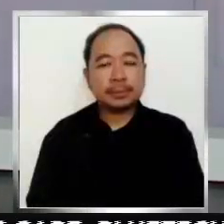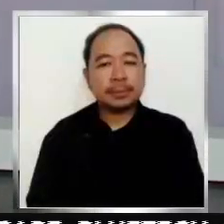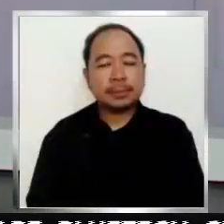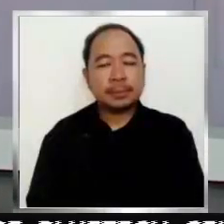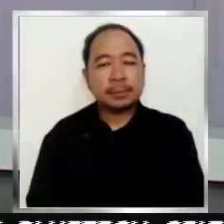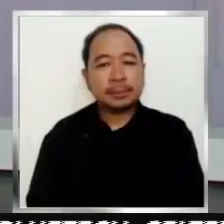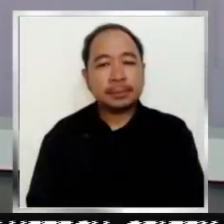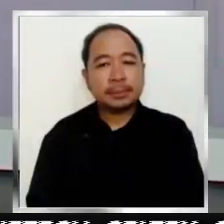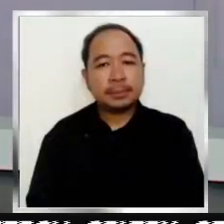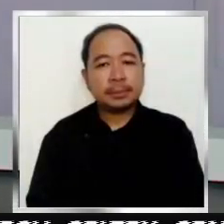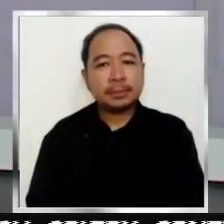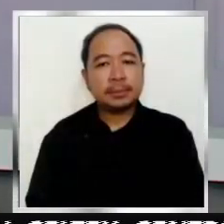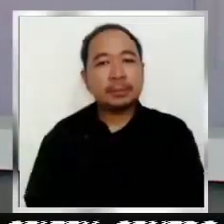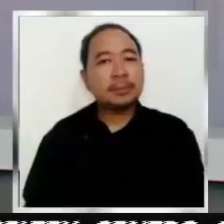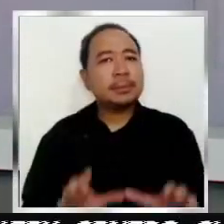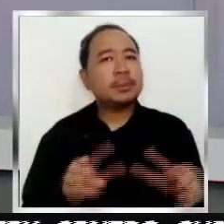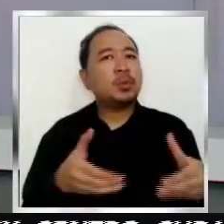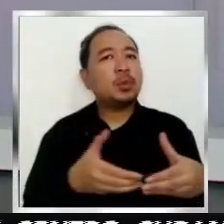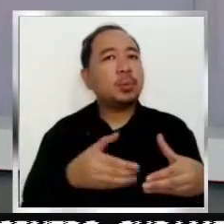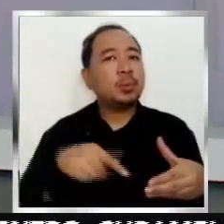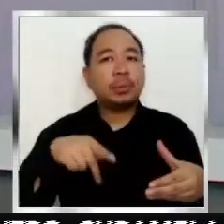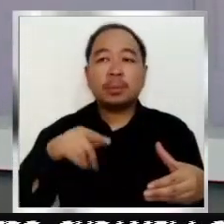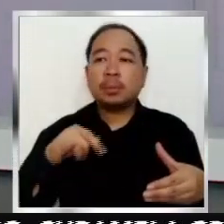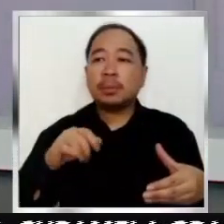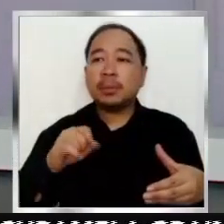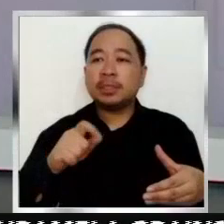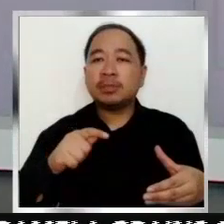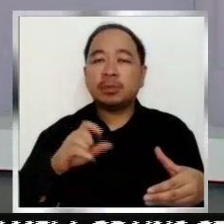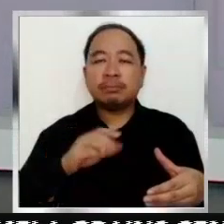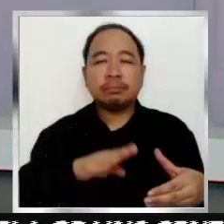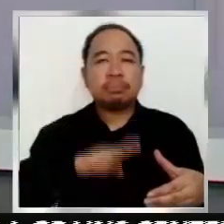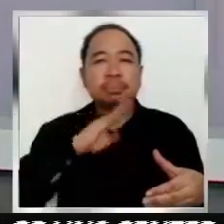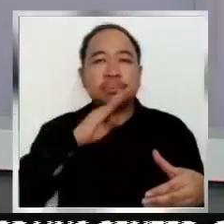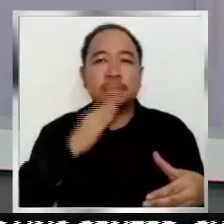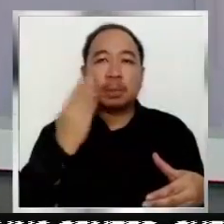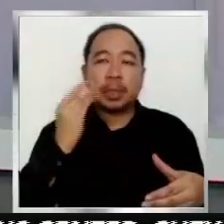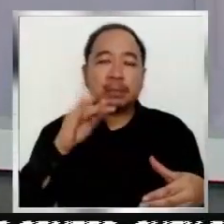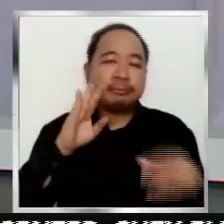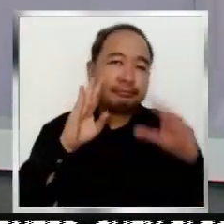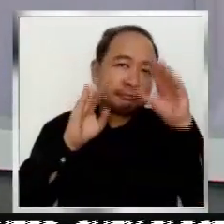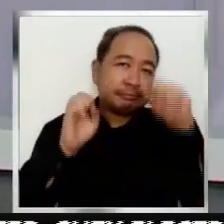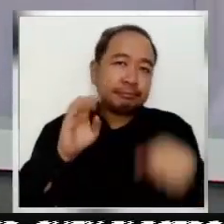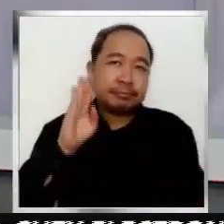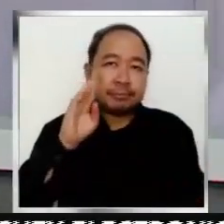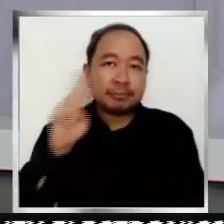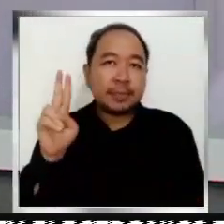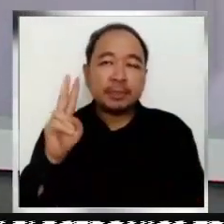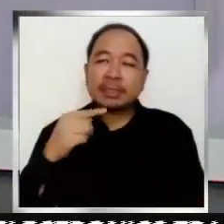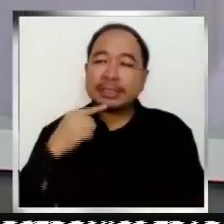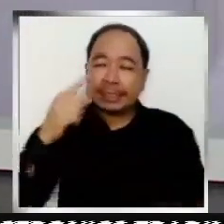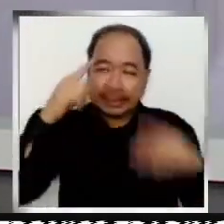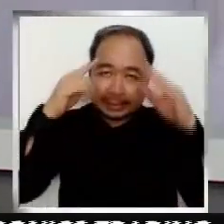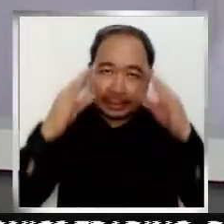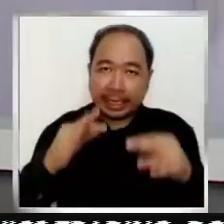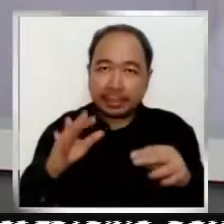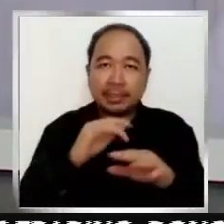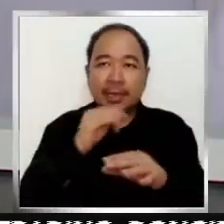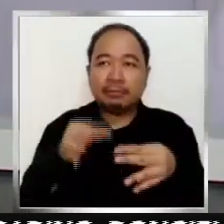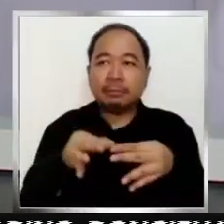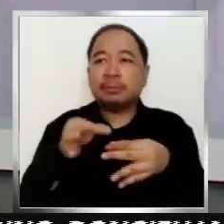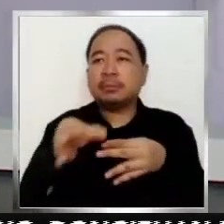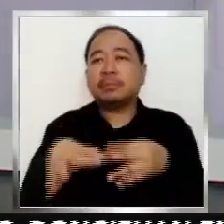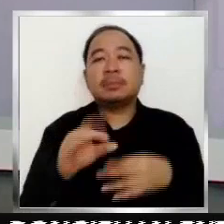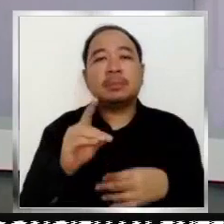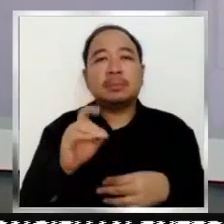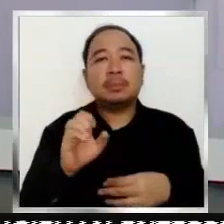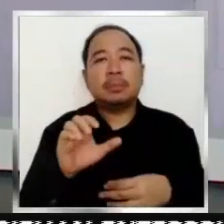Ikinadismaya ng grupong Piston ang pahayag ng Pangulo na hindi na iuurong ang December 31 deadline para